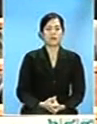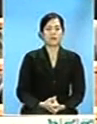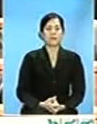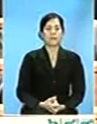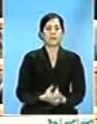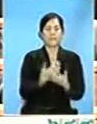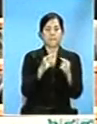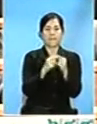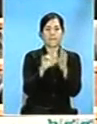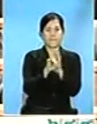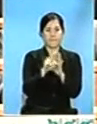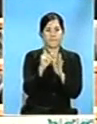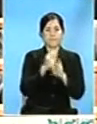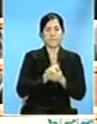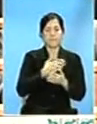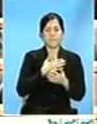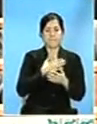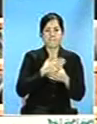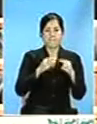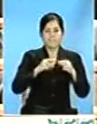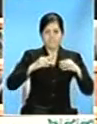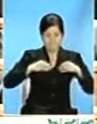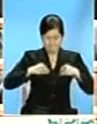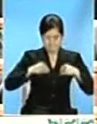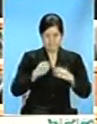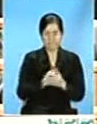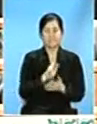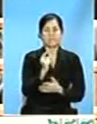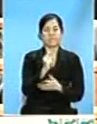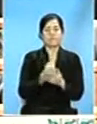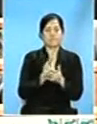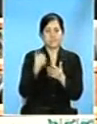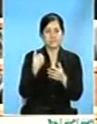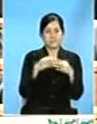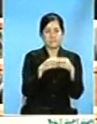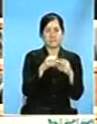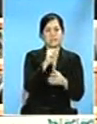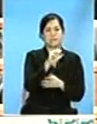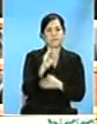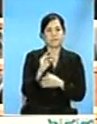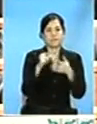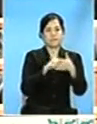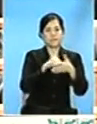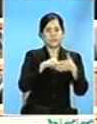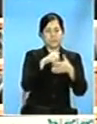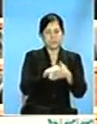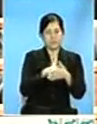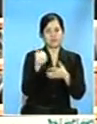ในประเด็นนี้นะครับแม้ผมเองจะเห็นด้วยนะครับที่จะมีสมาชิกวุฒิสภามาจากการเลือกตั้งนะครับ